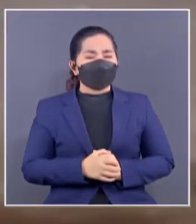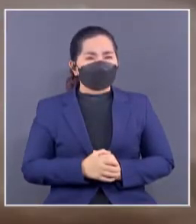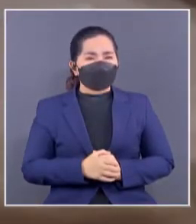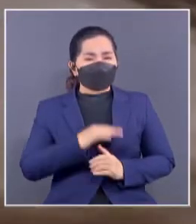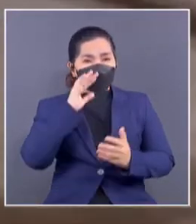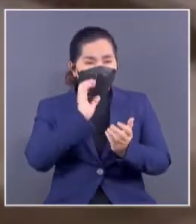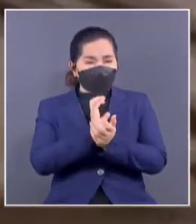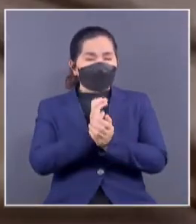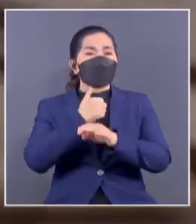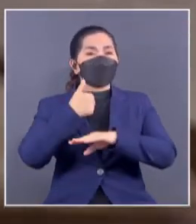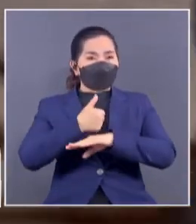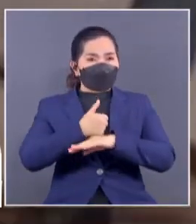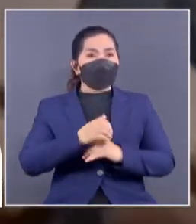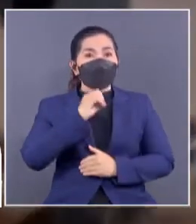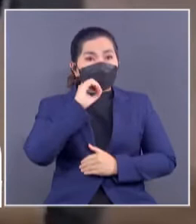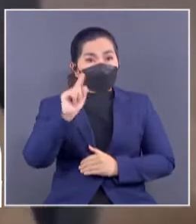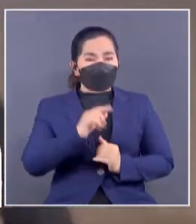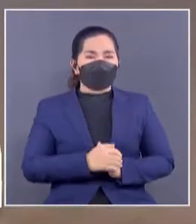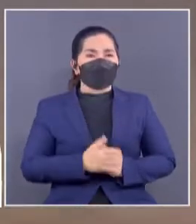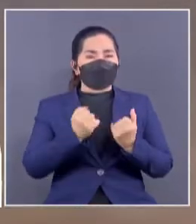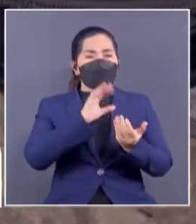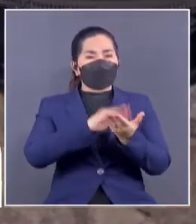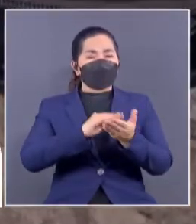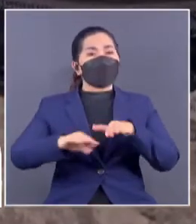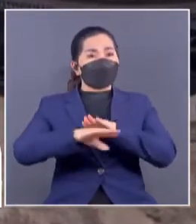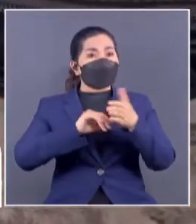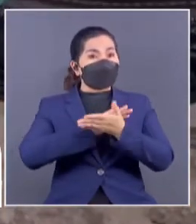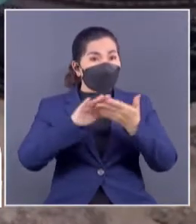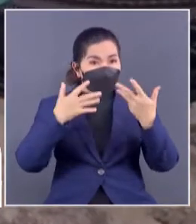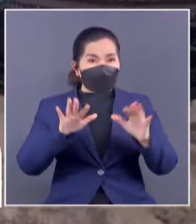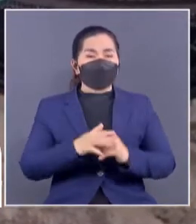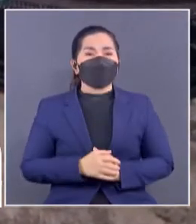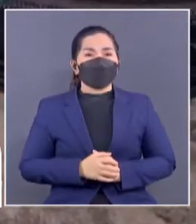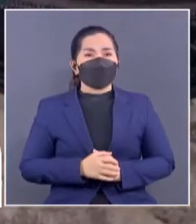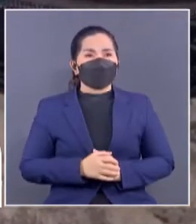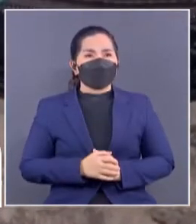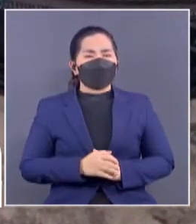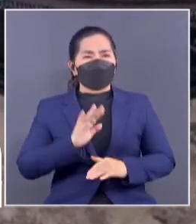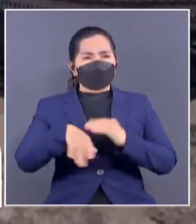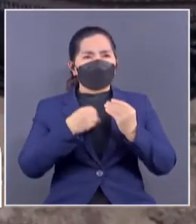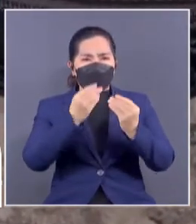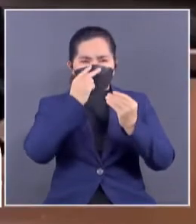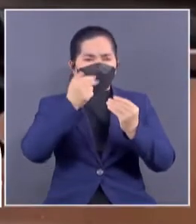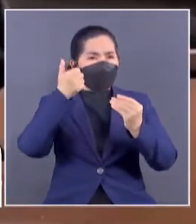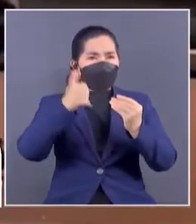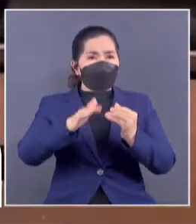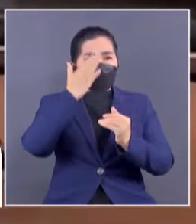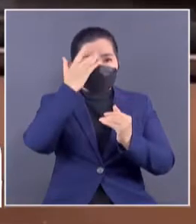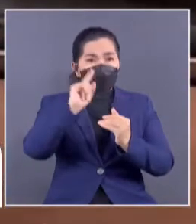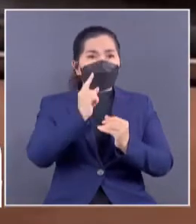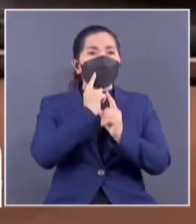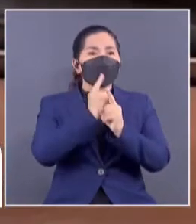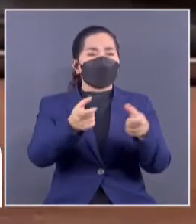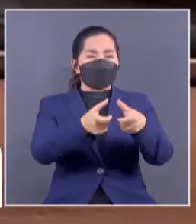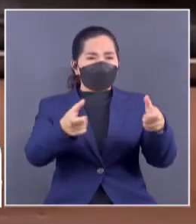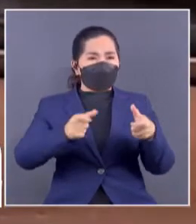สภ.น้ำยืนเนี่ยก็บอกว่าตอนนี้พนักงานสอบสวนรวบรวมพยานหลักฐานในคดีนี้แล้วนะครับแต่ว่าไม่สามารถนำออกมาเปิดเผยได้เพราะว่าอยู่ในสำนว